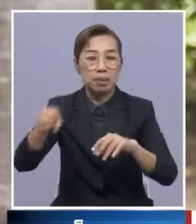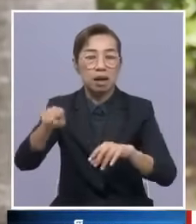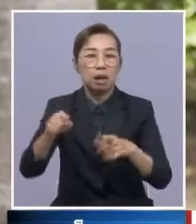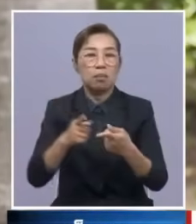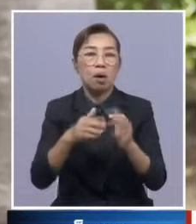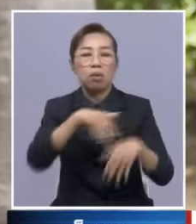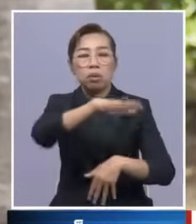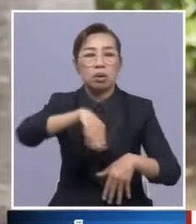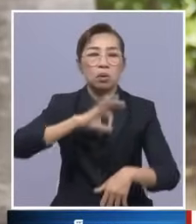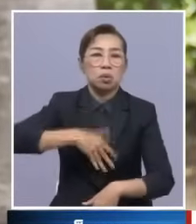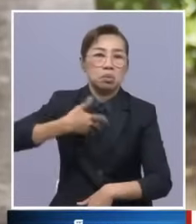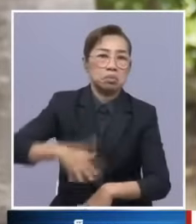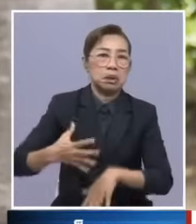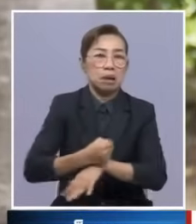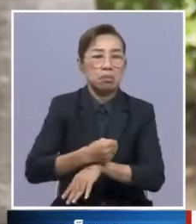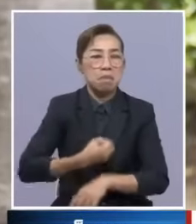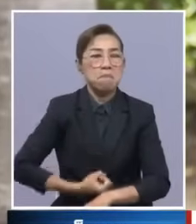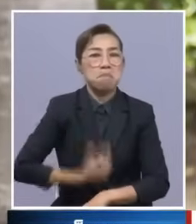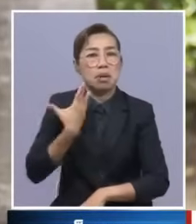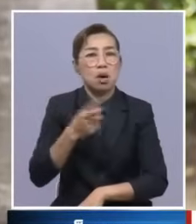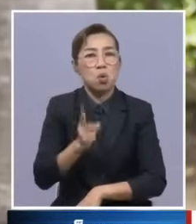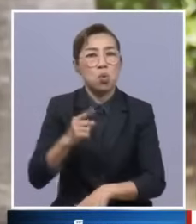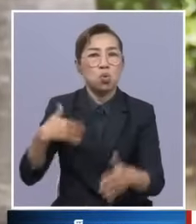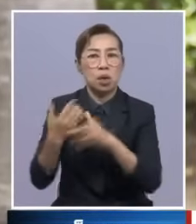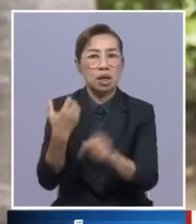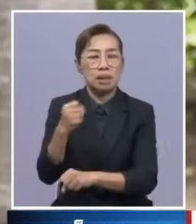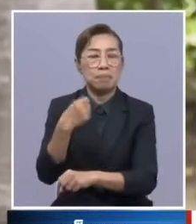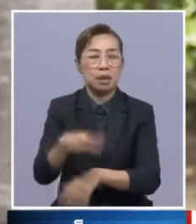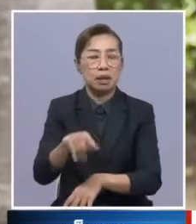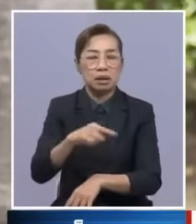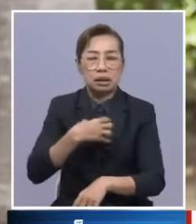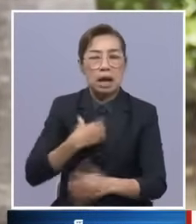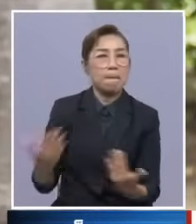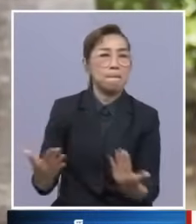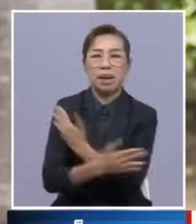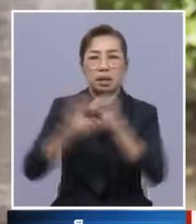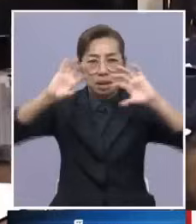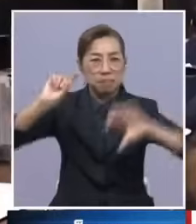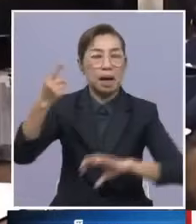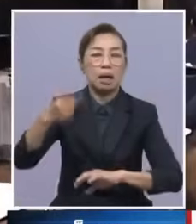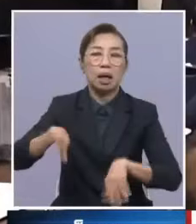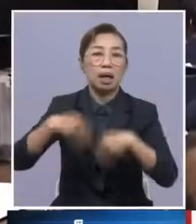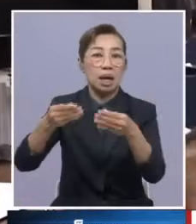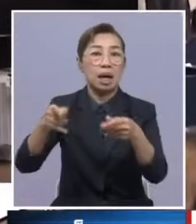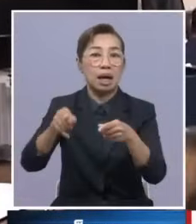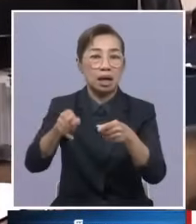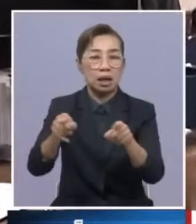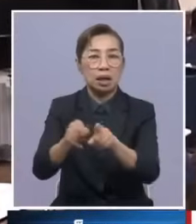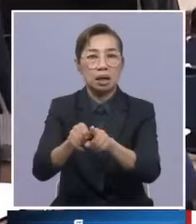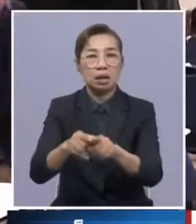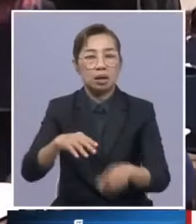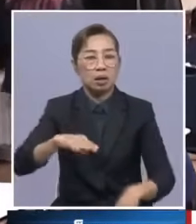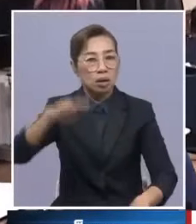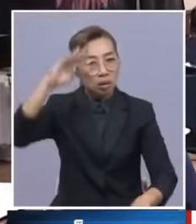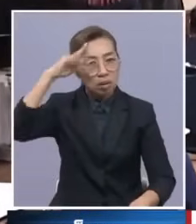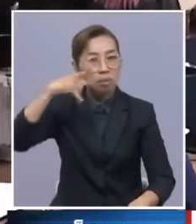บื่อกับสถานการณ์ทางการเมืองวนลูปเดิมๆอยู่เกือบ10ปีก็เลยอยากเปลี่ยนอยากลองของใหม่คนในองคาพยพของ